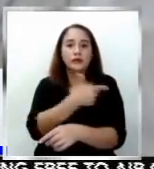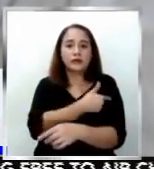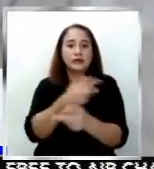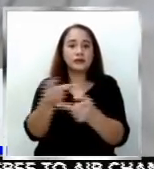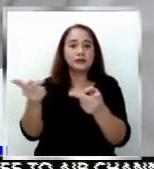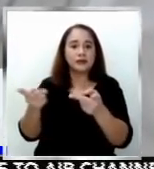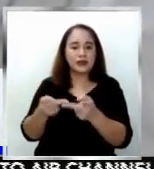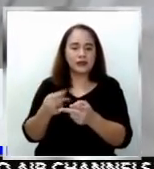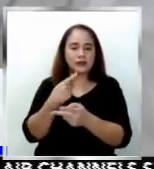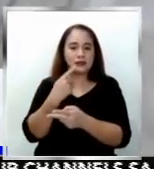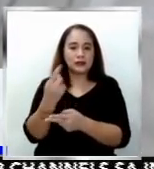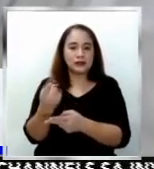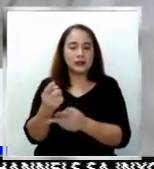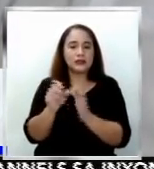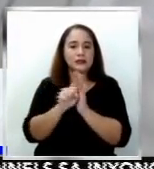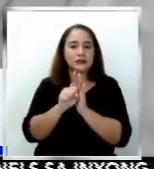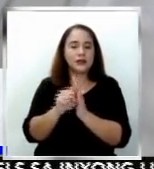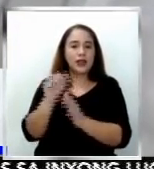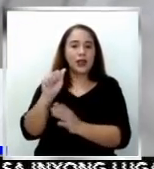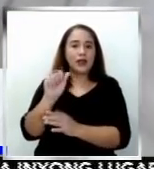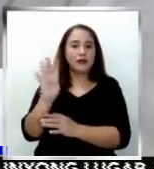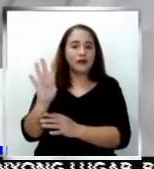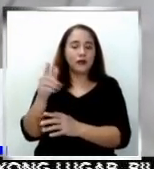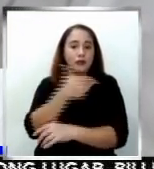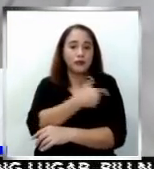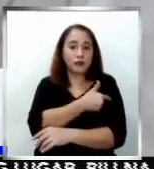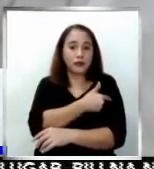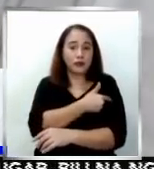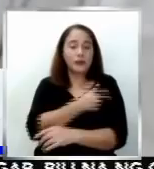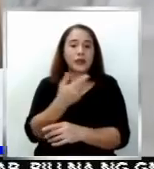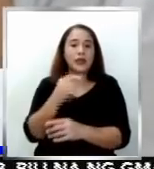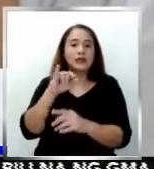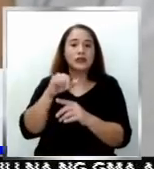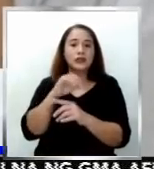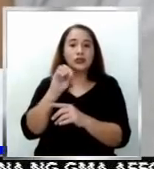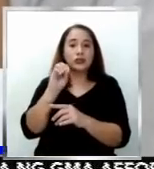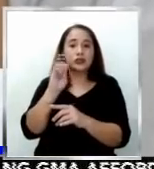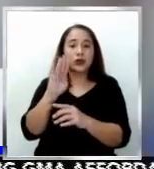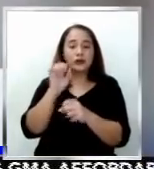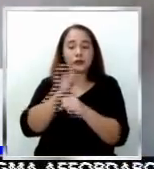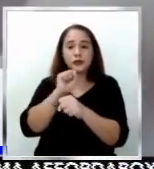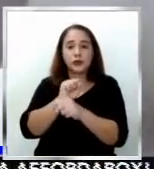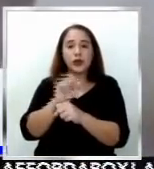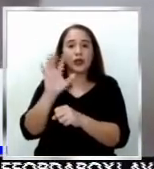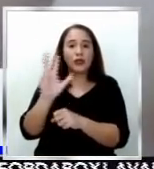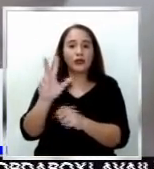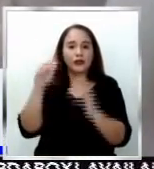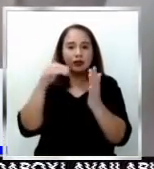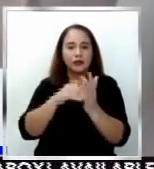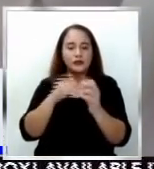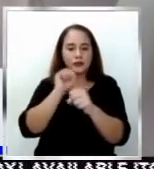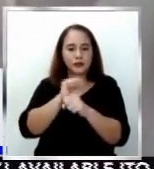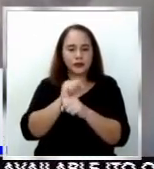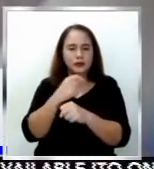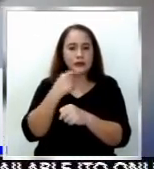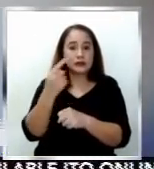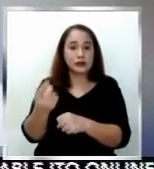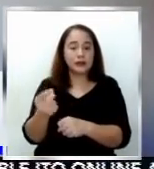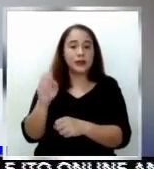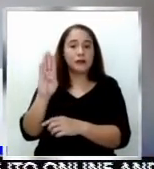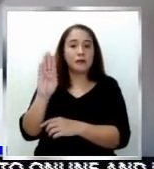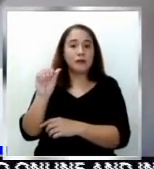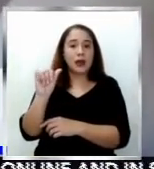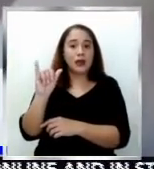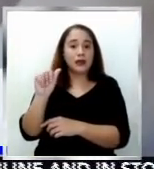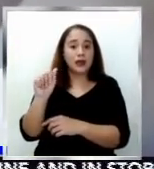ng symbolic A4 vaccination rollout ang job fair para sa 30,000 na trabaho. Sabi ng grupong bayan, sana